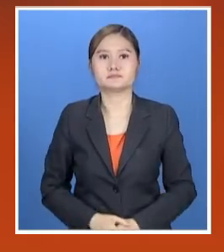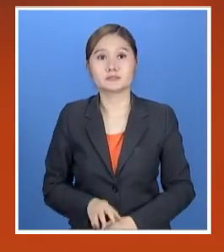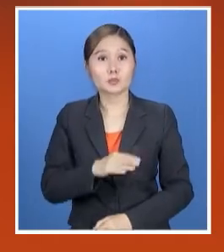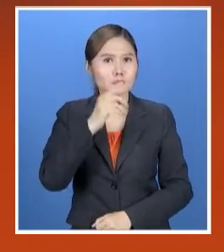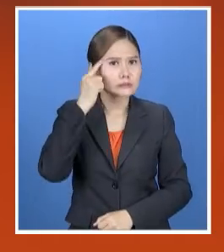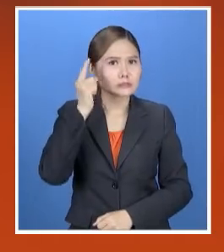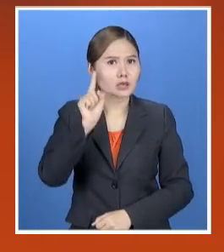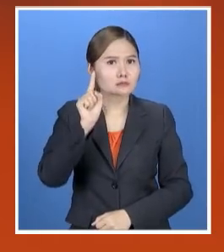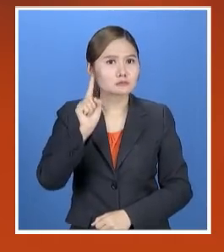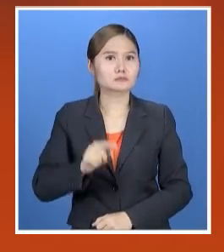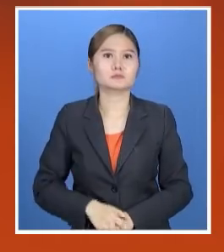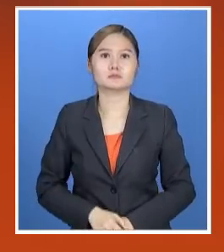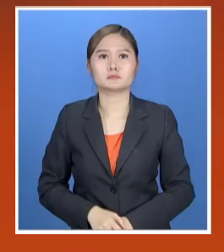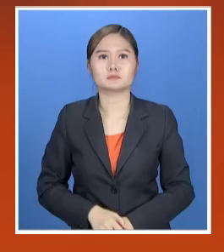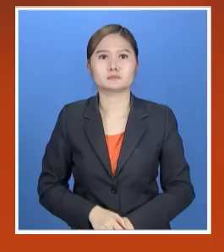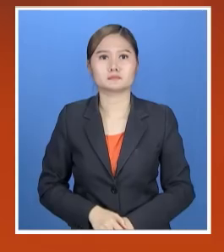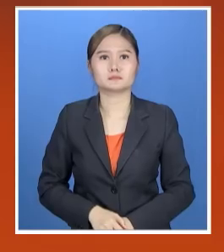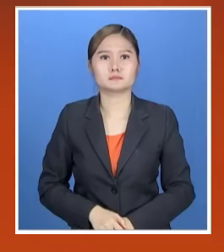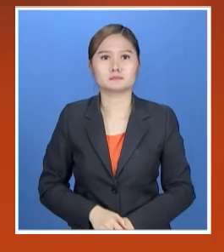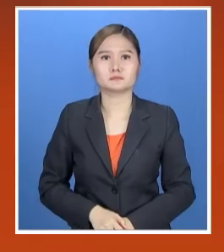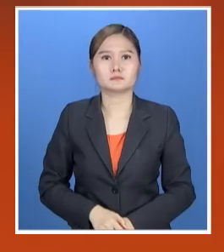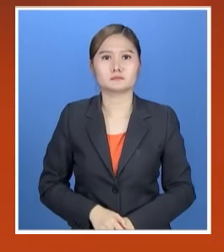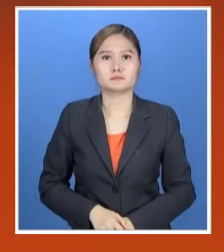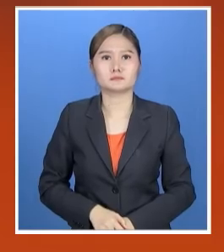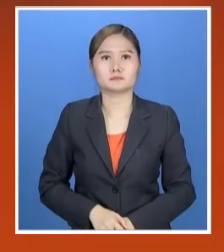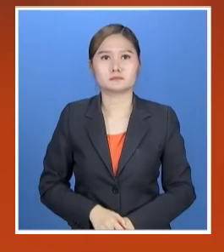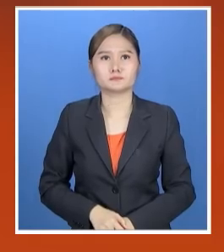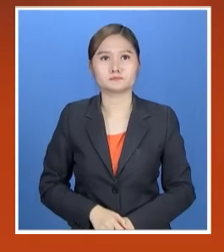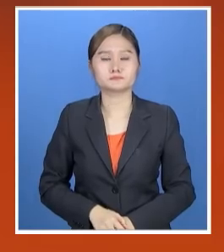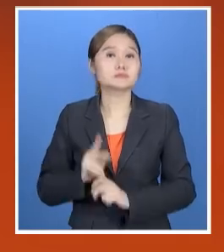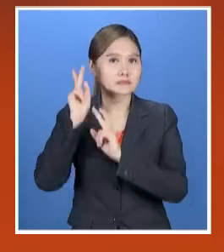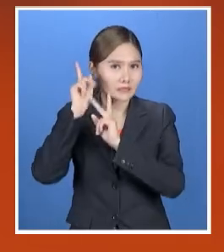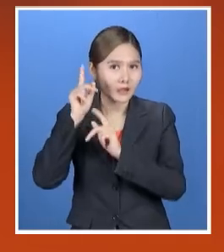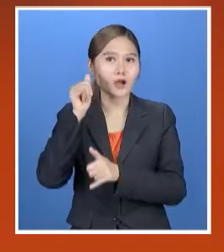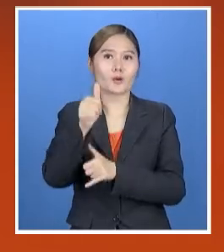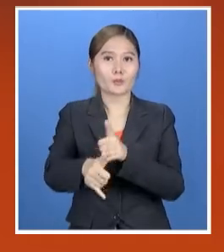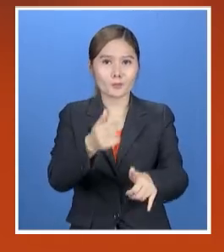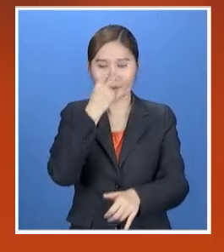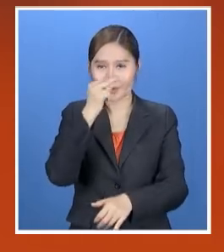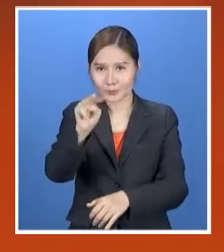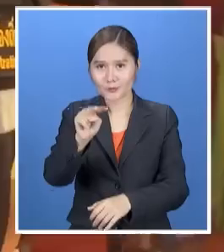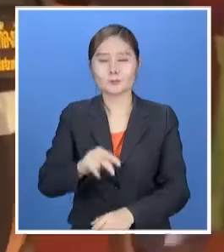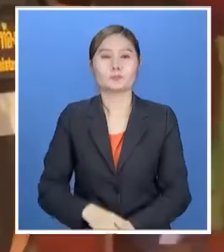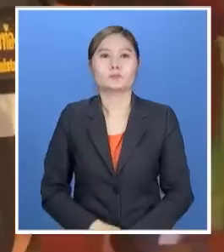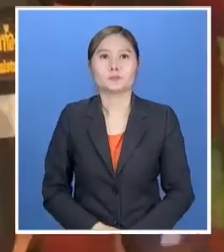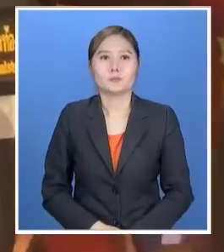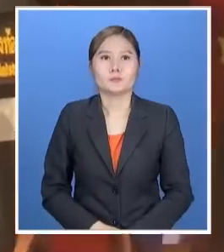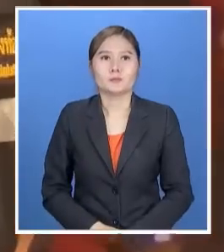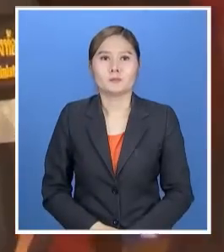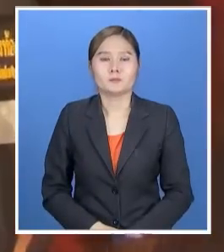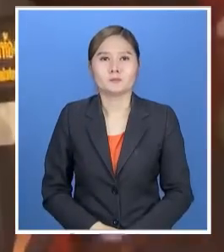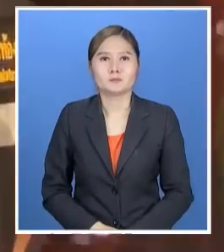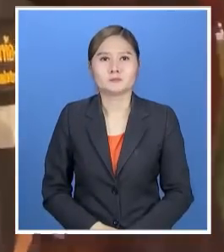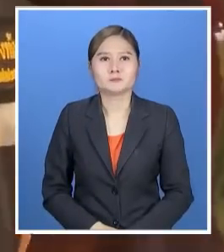านผู้ชมคิดยังไงครับทางด้านของผู้สื่อข่าวนะครับลงพื้นที่ที่วัดคงสมโพธิ์ตำบลบ้านโพธิ์อำเภอ